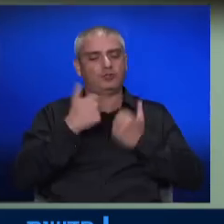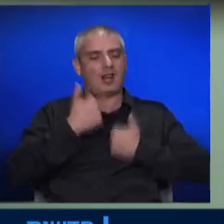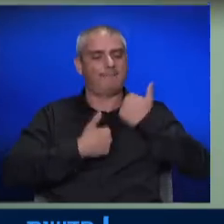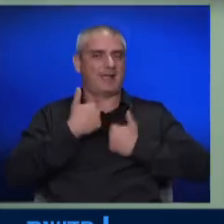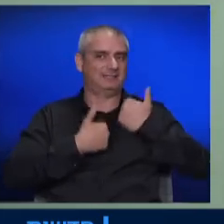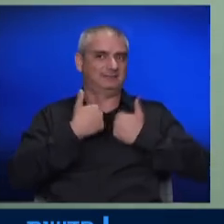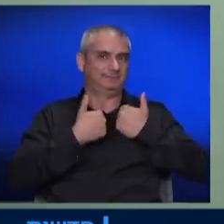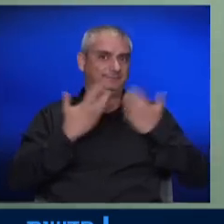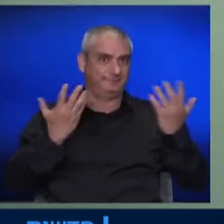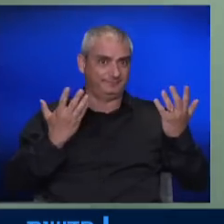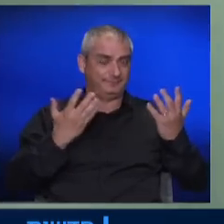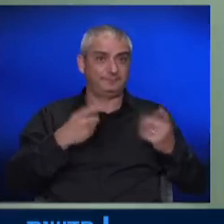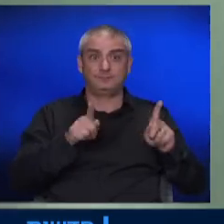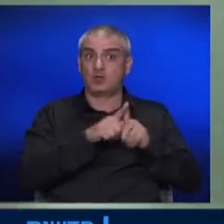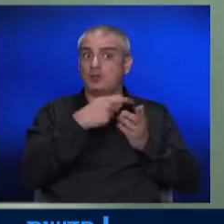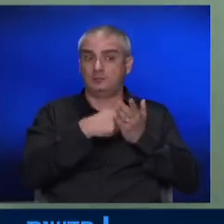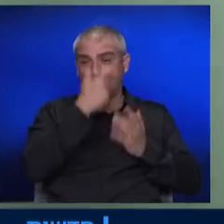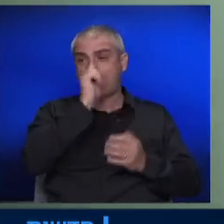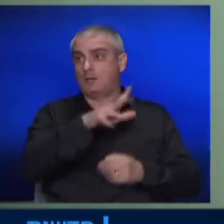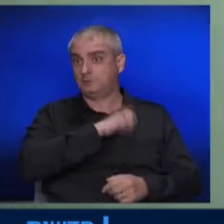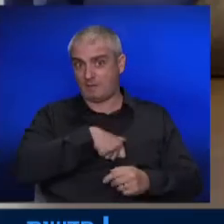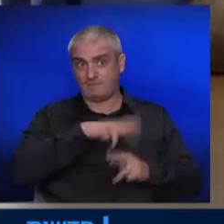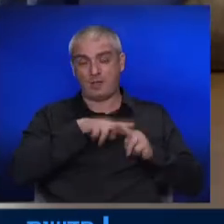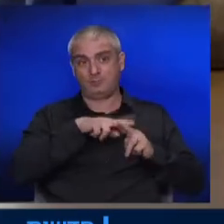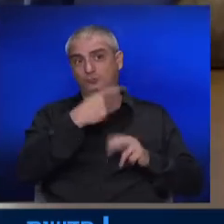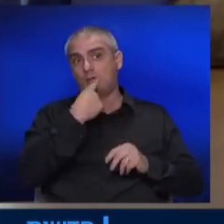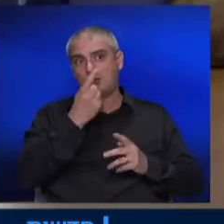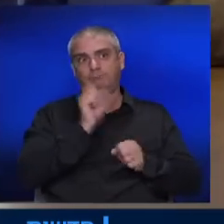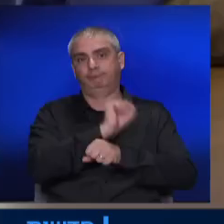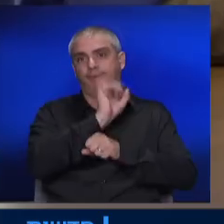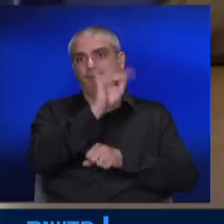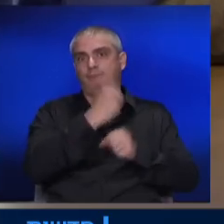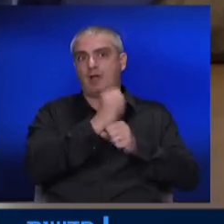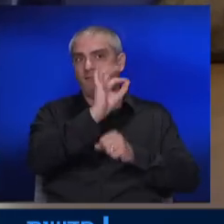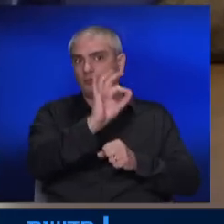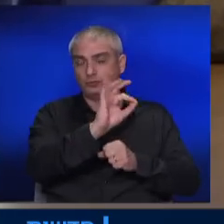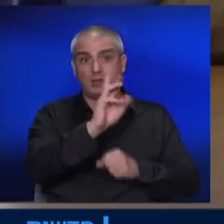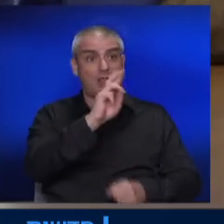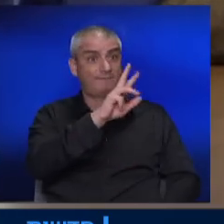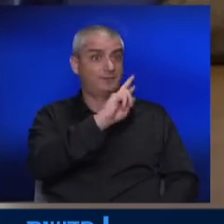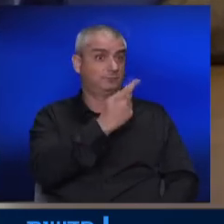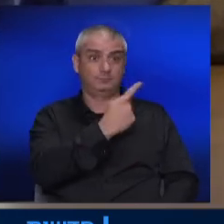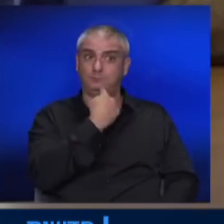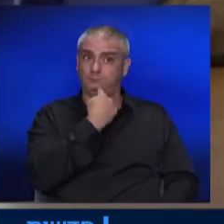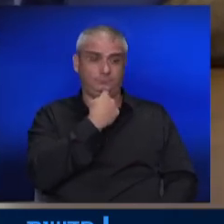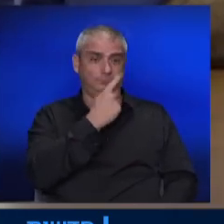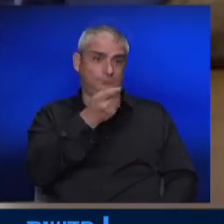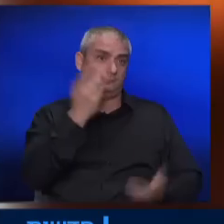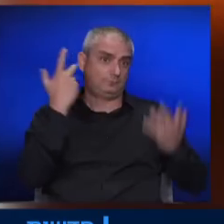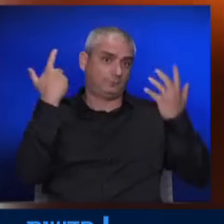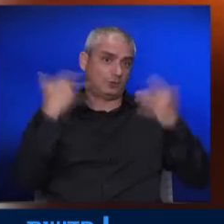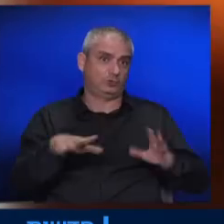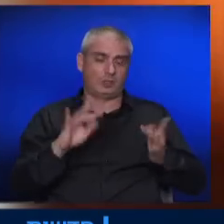אותו גזבר עזב את המועצה לאחר שלטענתו התאמרו בו בעבודה. רפיק מנגד תוקף ואומר שהוא היה כושל והתקוטט עם